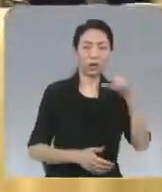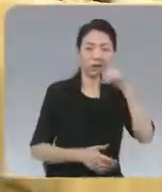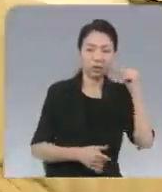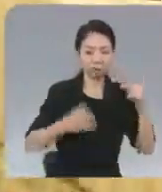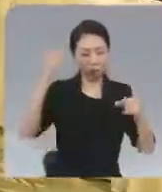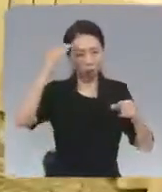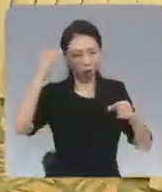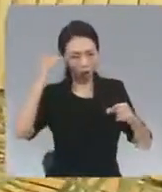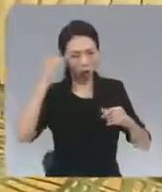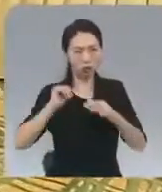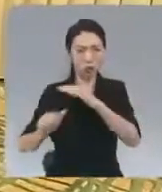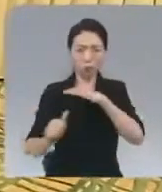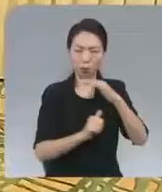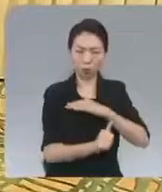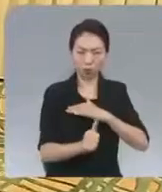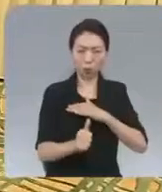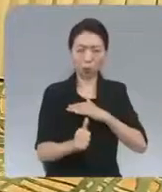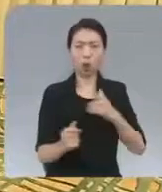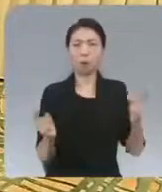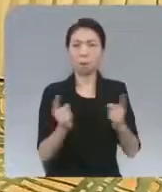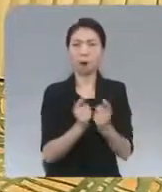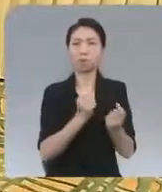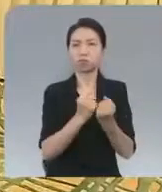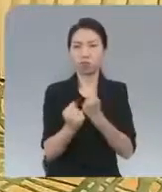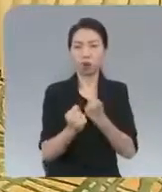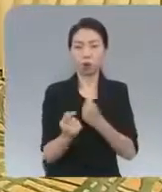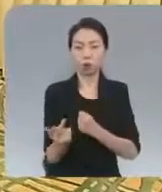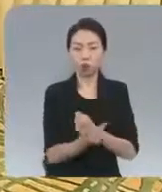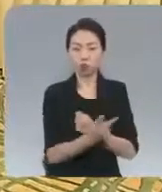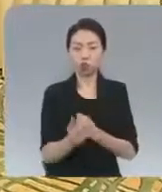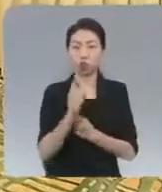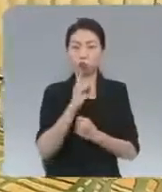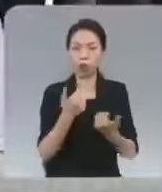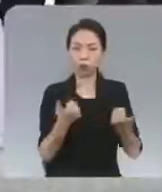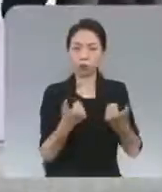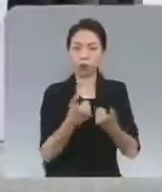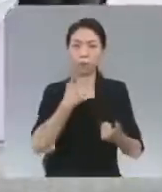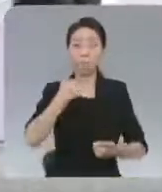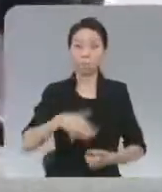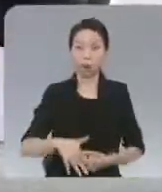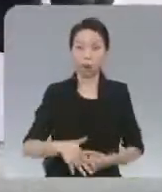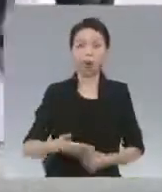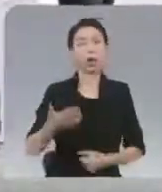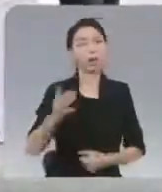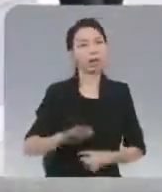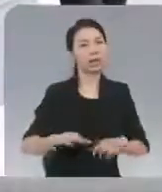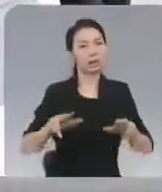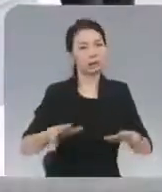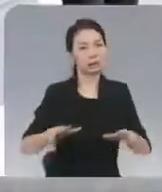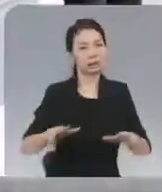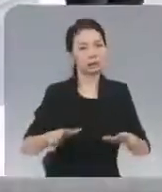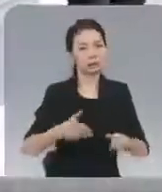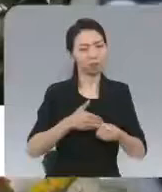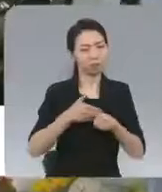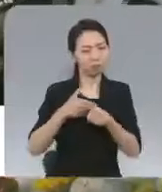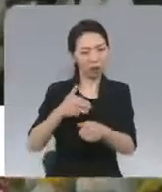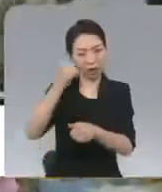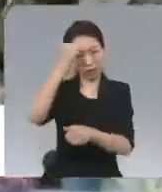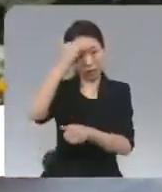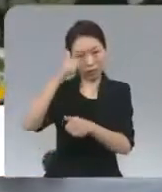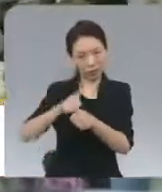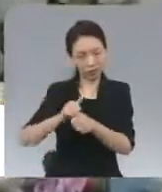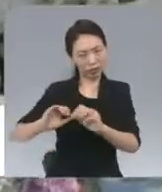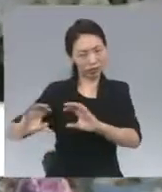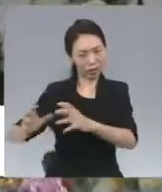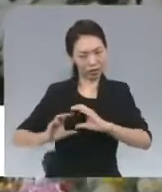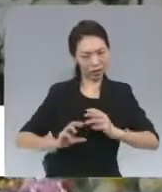các cuộc gặp nhằm các hội nghị quốc tế đa phương Nhưng hai bên vẫn chưa thể tổ chức các hội Đàm song phương Do vậy việc cử Phái đoàn chính phủ